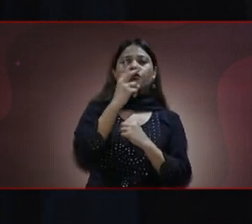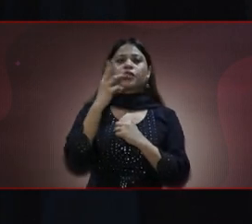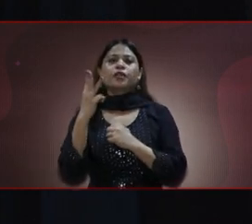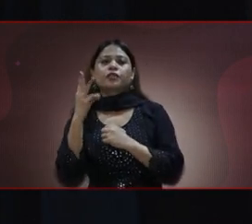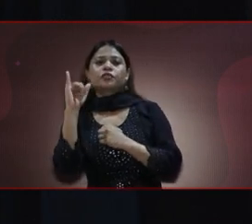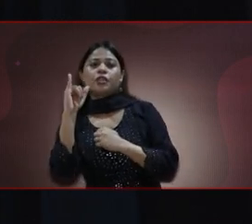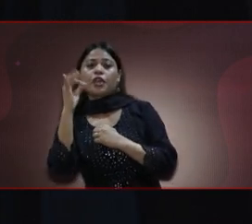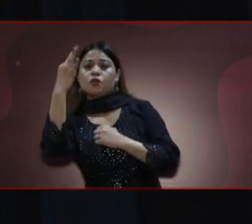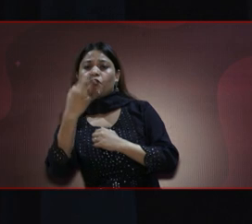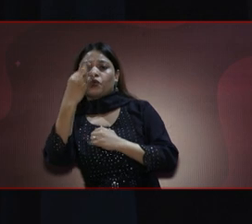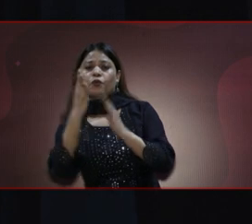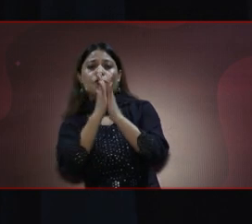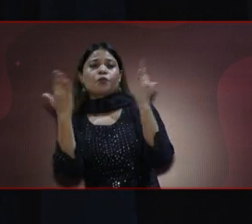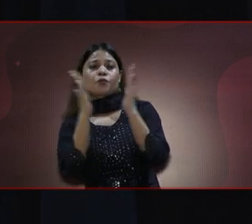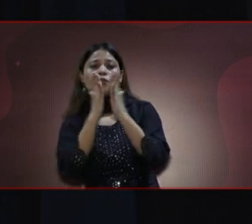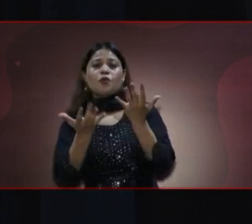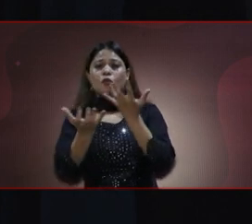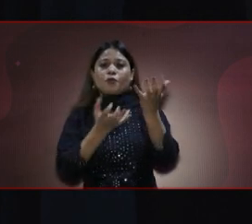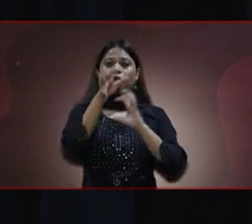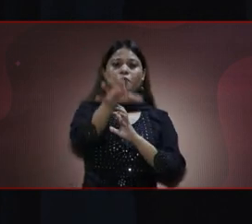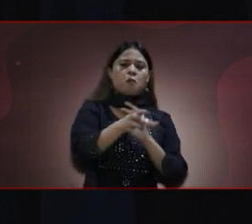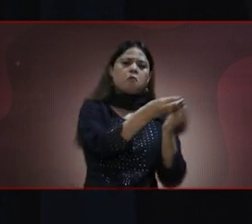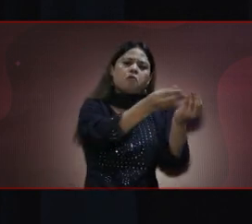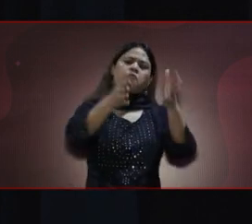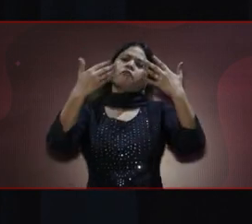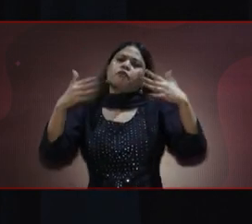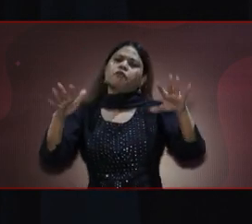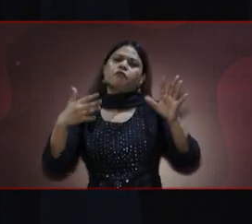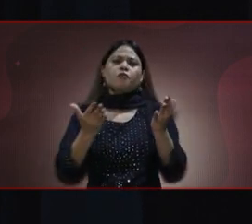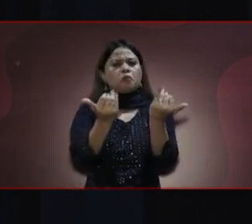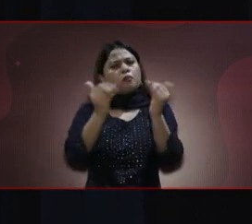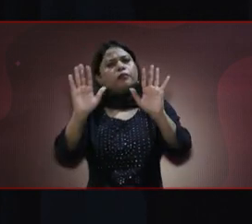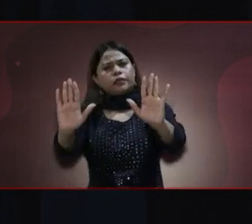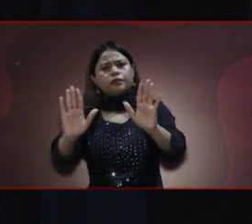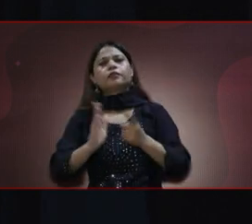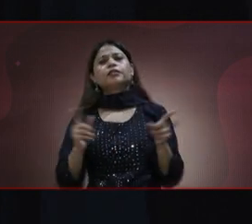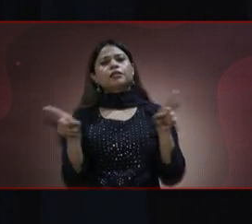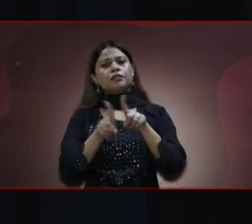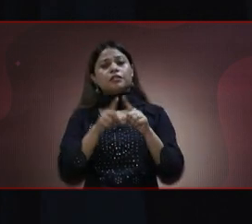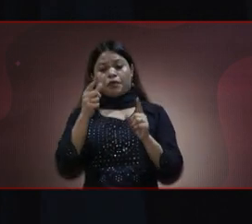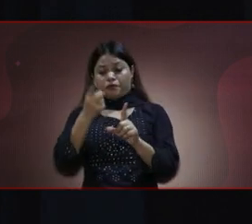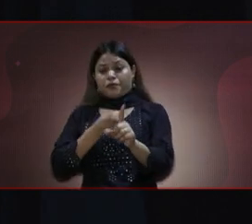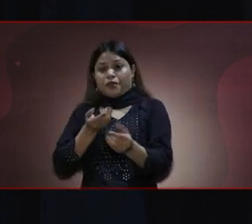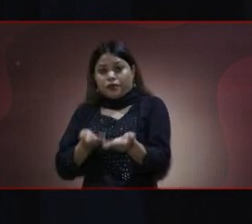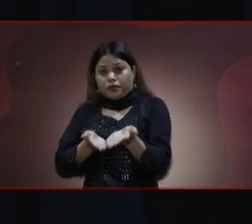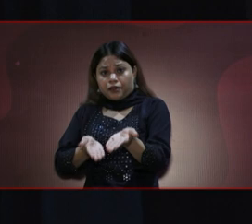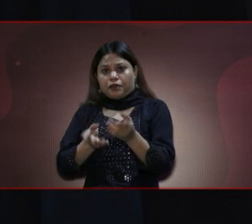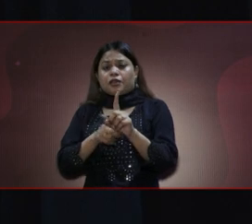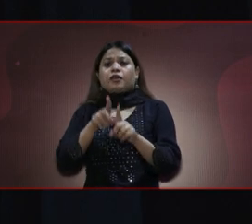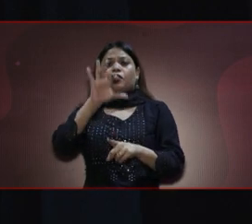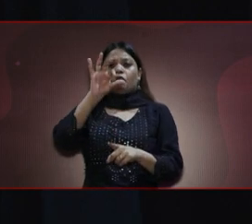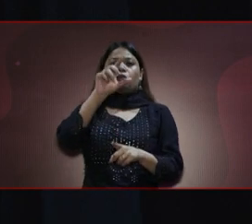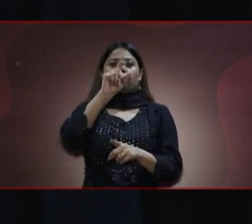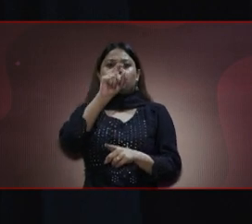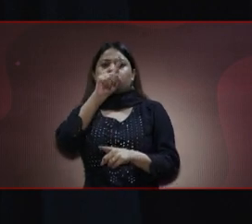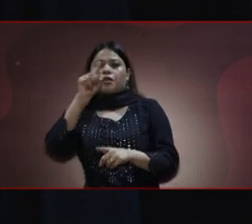1, 2, 3 और 6 की नई पुस्तकाएं बाज़ार में उपलब्ध करा दी गई हैं। और इस वर्ष 9, 10, 11, 12 को छोड़ करके